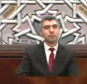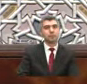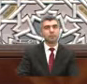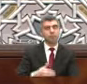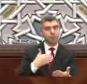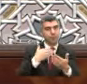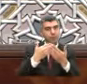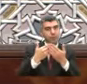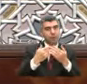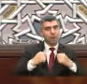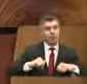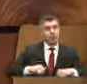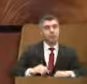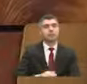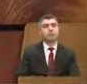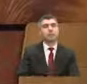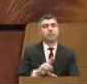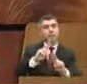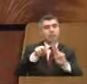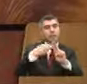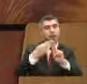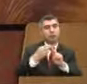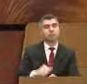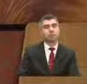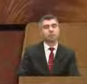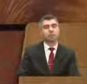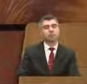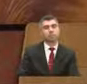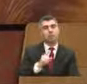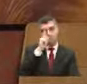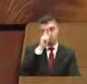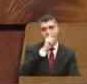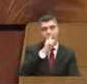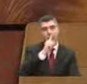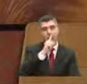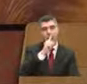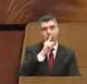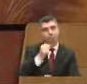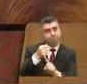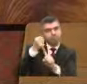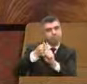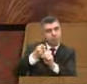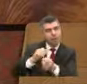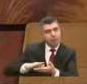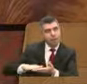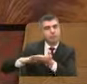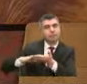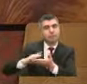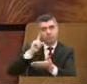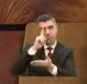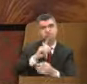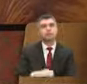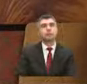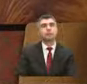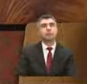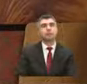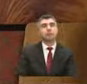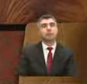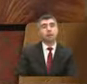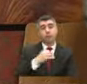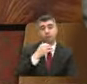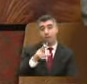شكرا السيد الوزير على الإجابة ديالكم، نتمنى لكم التوفيق فيما تقومون به. نعلم جيدا أنكم منذ